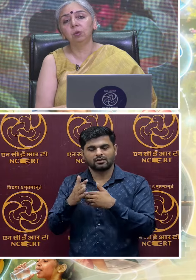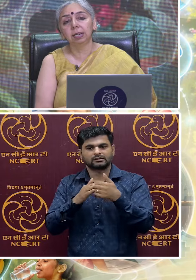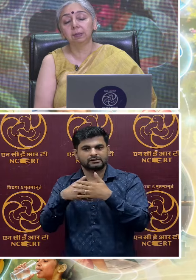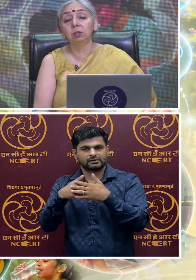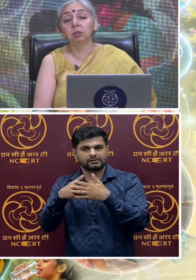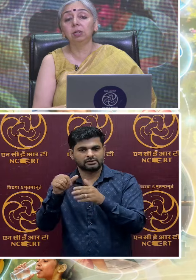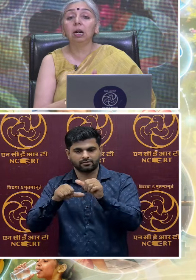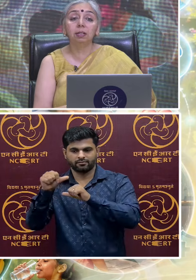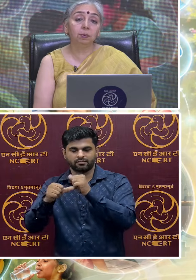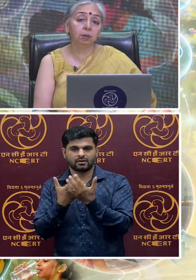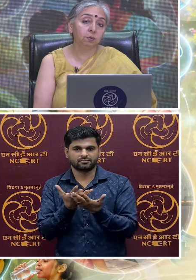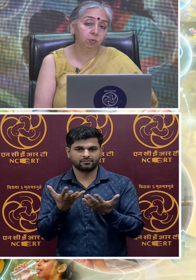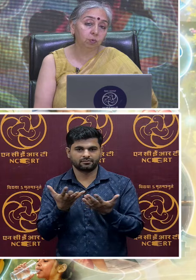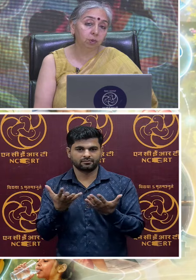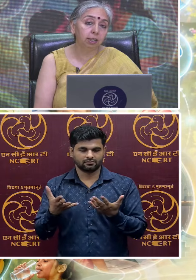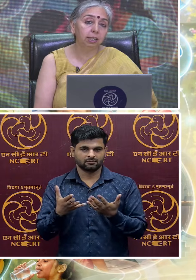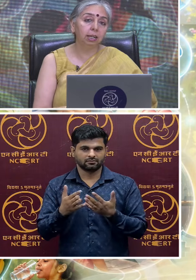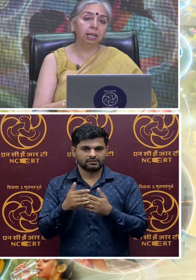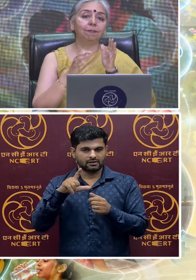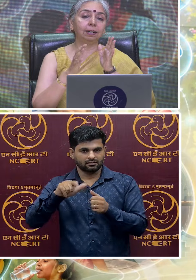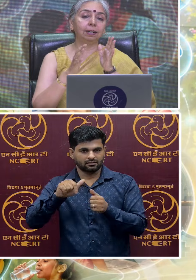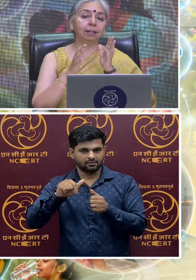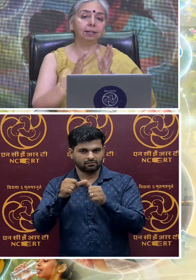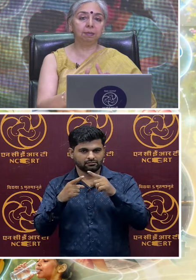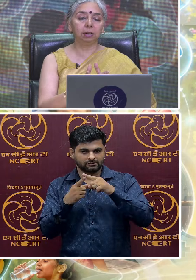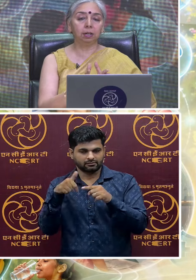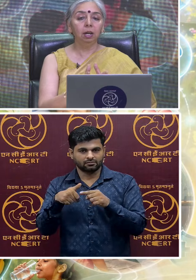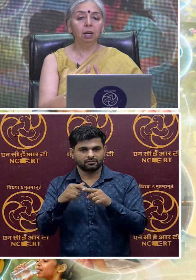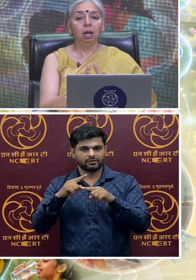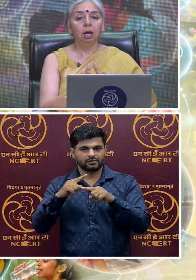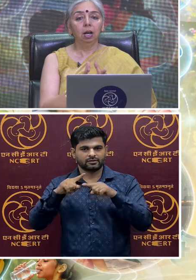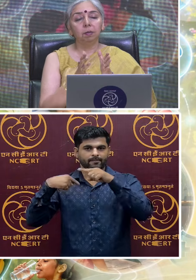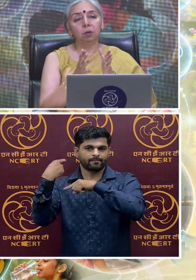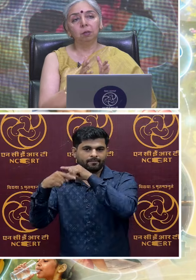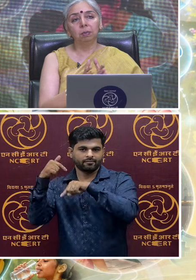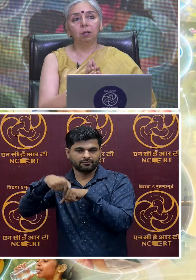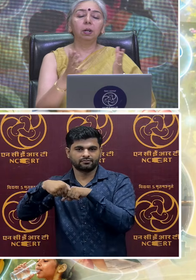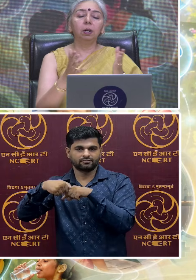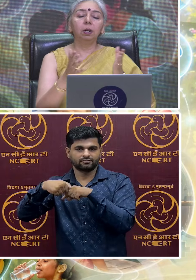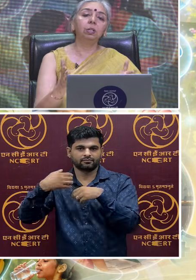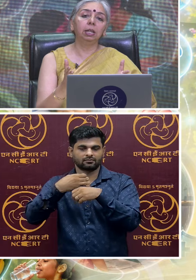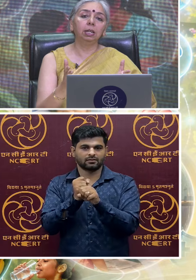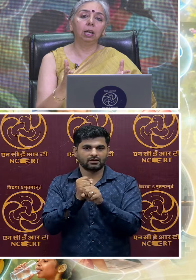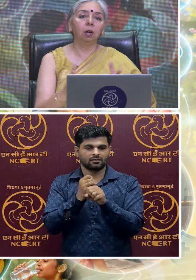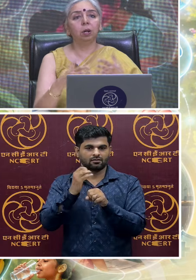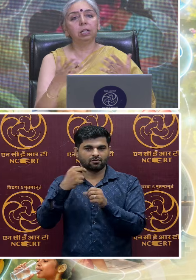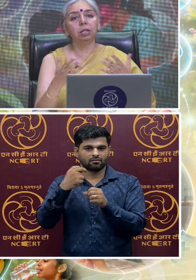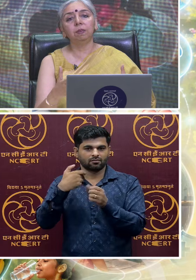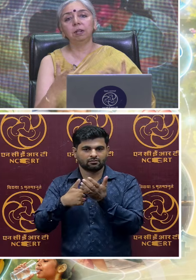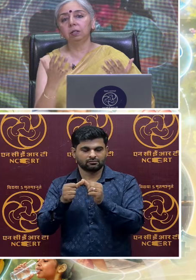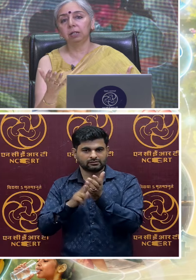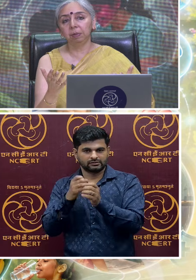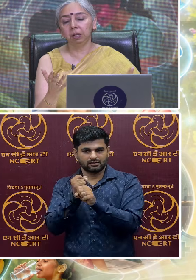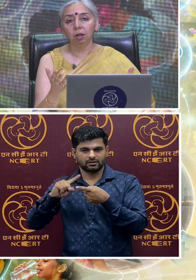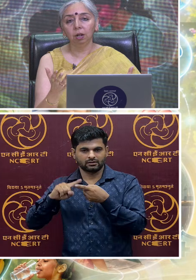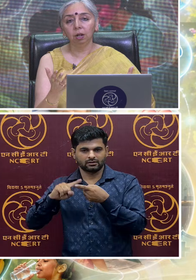प्रोसेस्ड फूड है, स्पेशली अल्ट्रा प्रोसेस्ड फूड है, ये एक फैक्ट्री में बना है। अगर मैं कहूँ कि मैं एक ऑरेंज कैंडी खाई या ऑरेंज